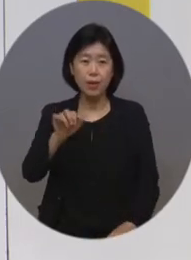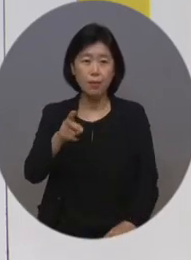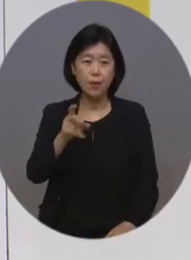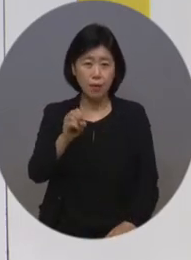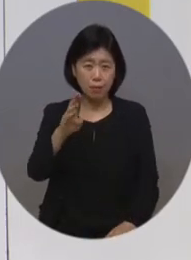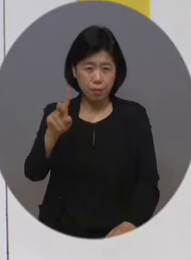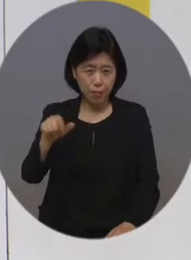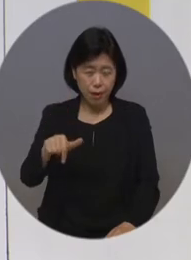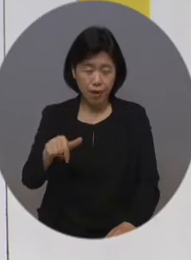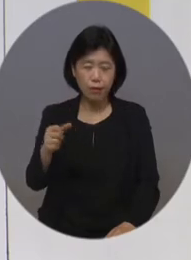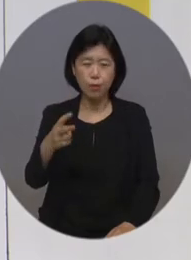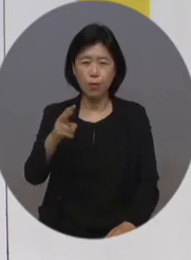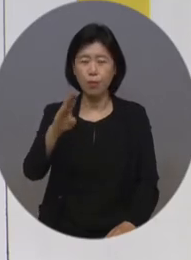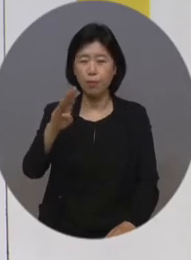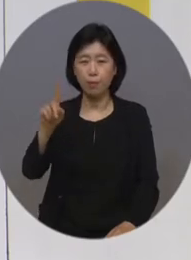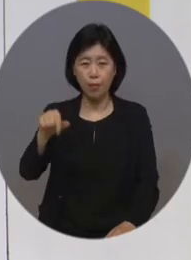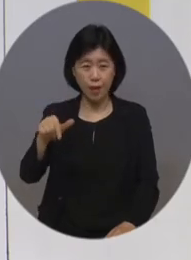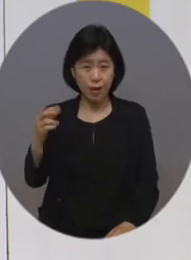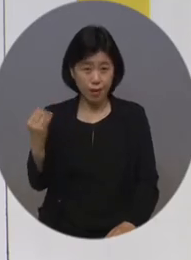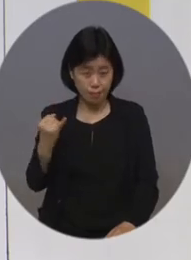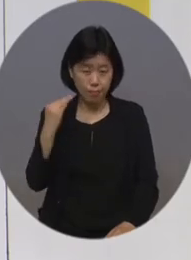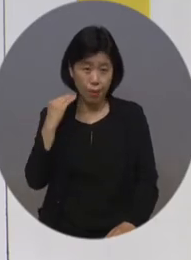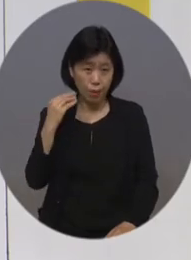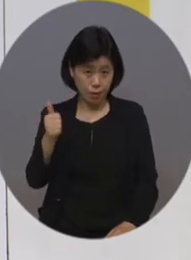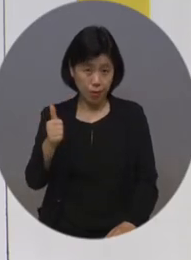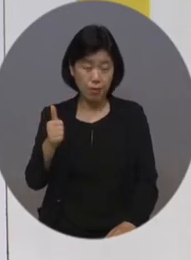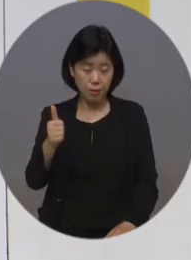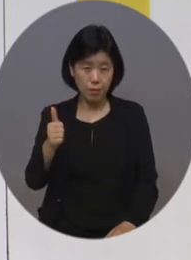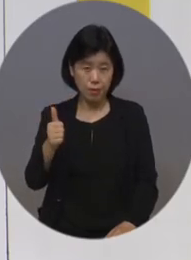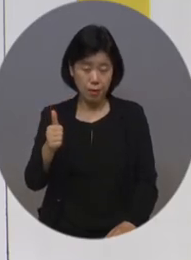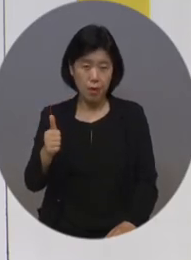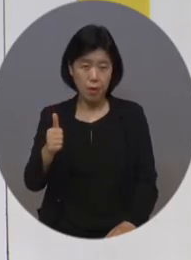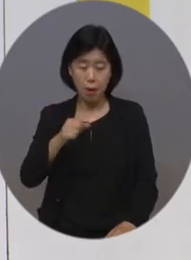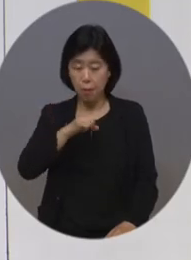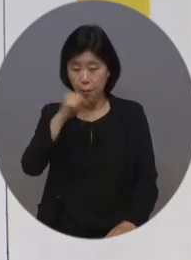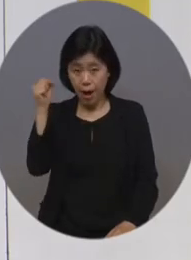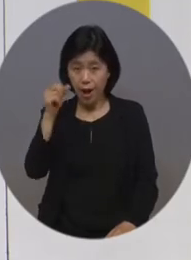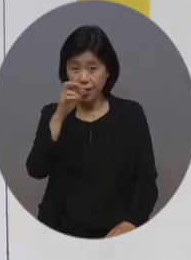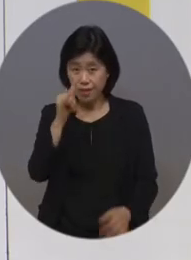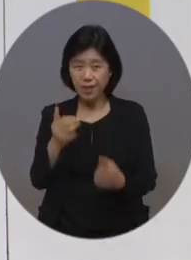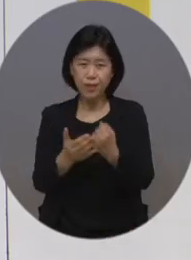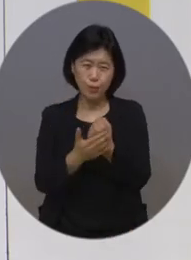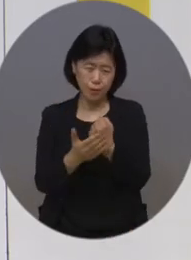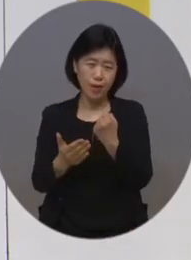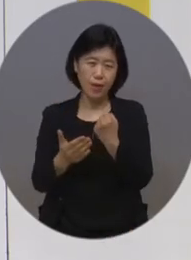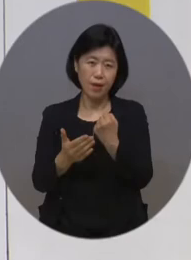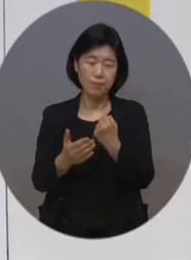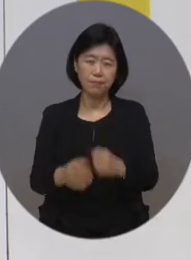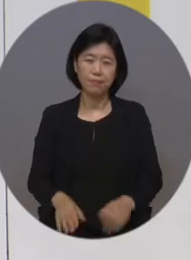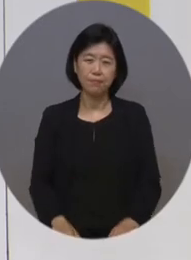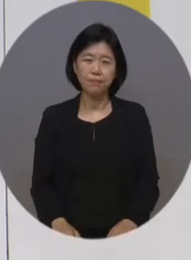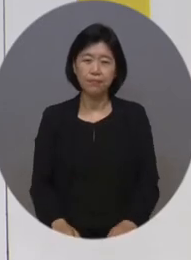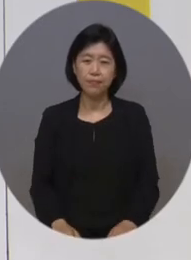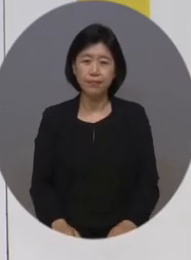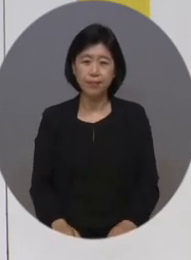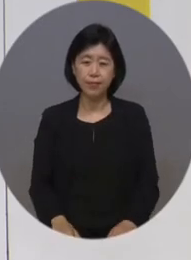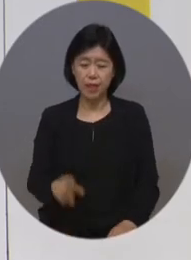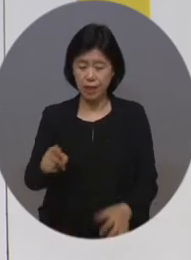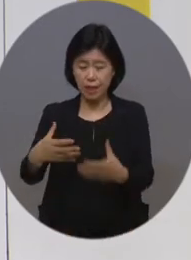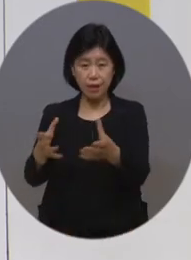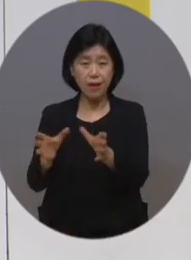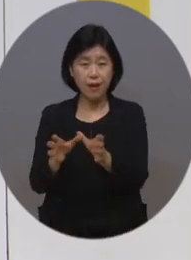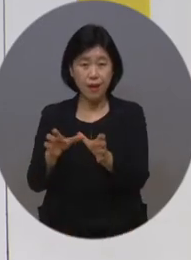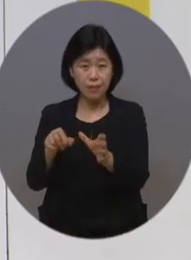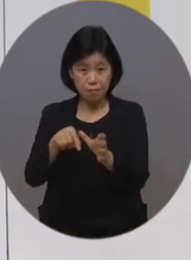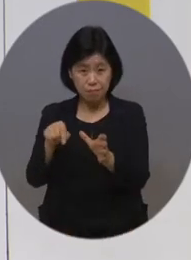여러가지 그 박근혜 그 대통령 해서 넘어 친박의 이니 뭐니 이러면서 이 당이 또 여당이 된